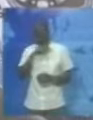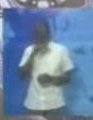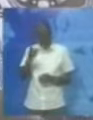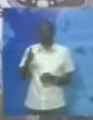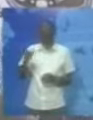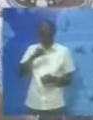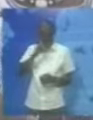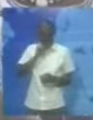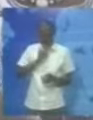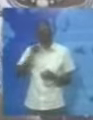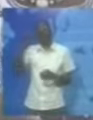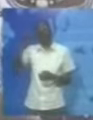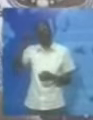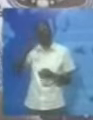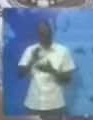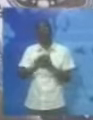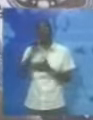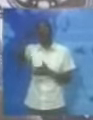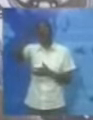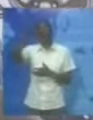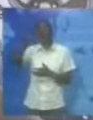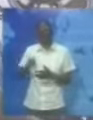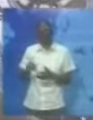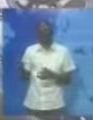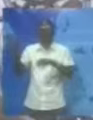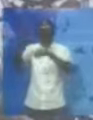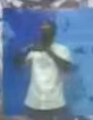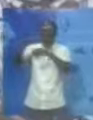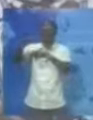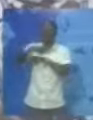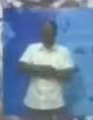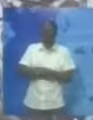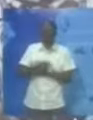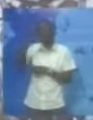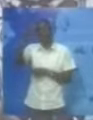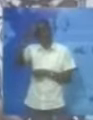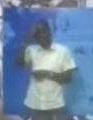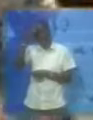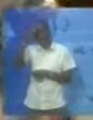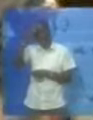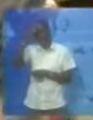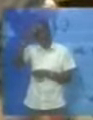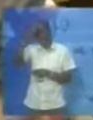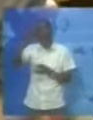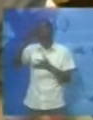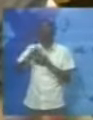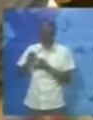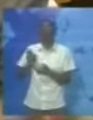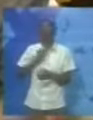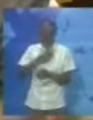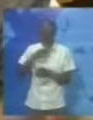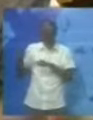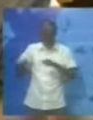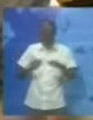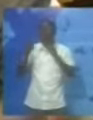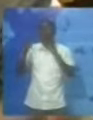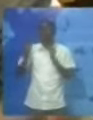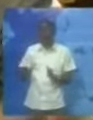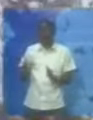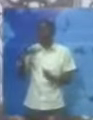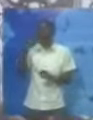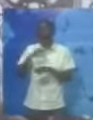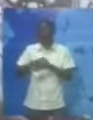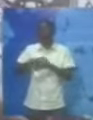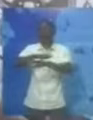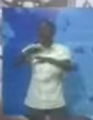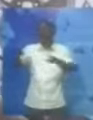Et je crois que le rôle de la formation continue, c'est de mettre à jour les connaissances de nos différents acteurs qui sont sur le terrain